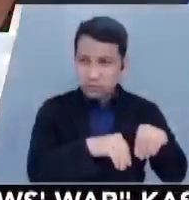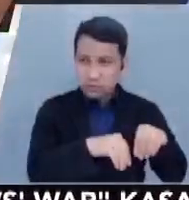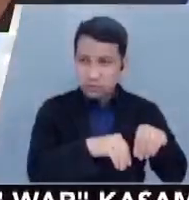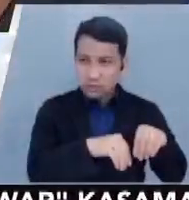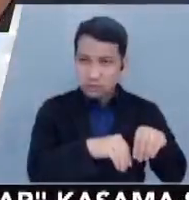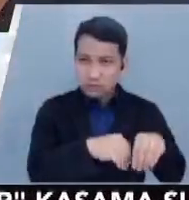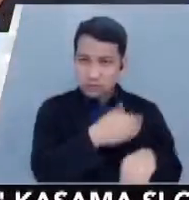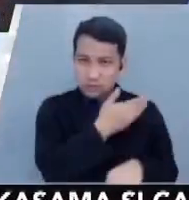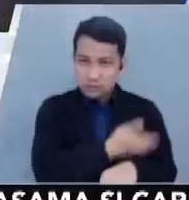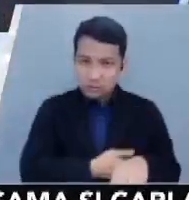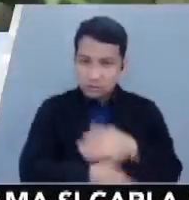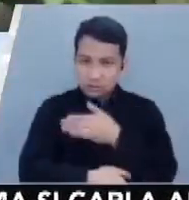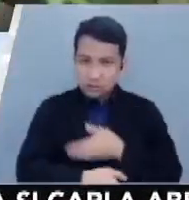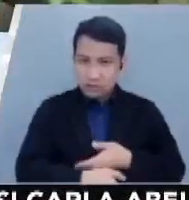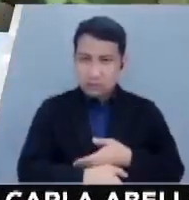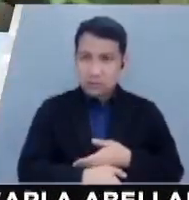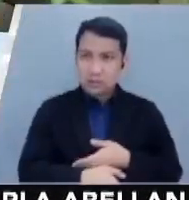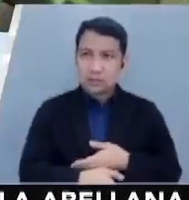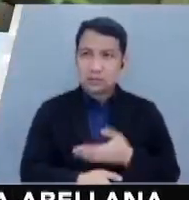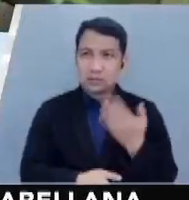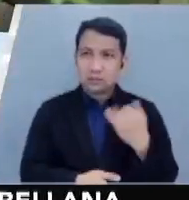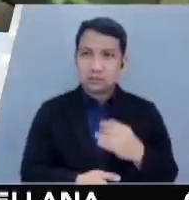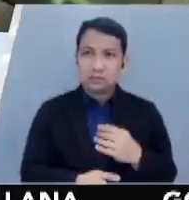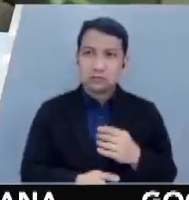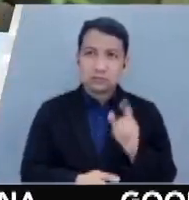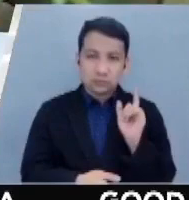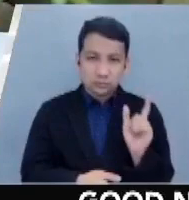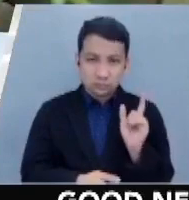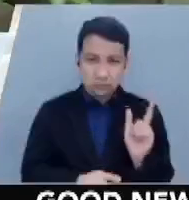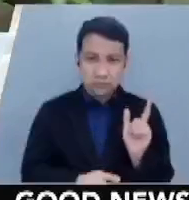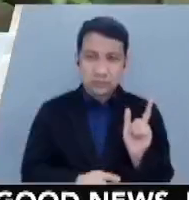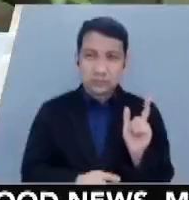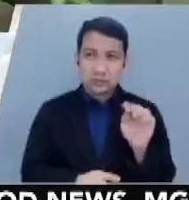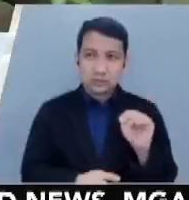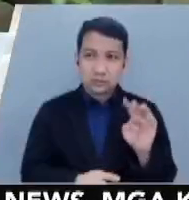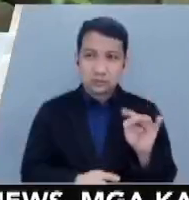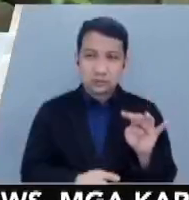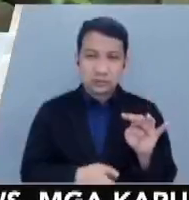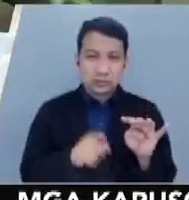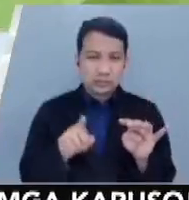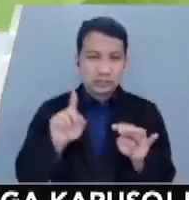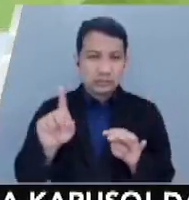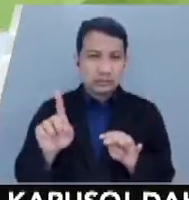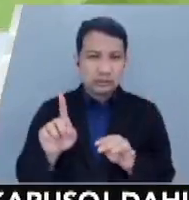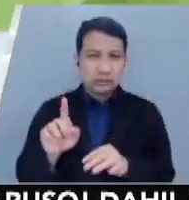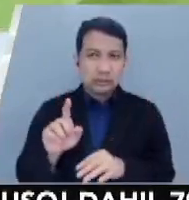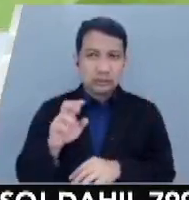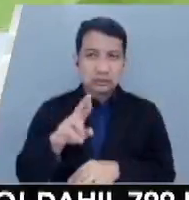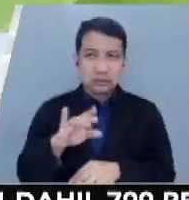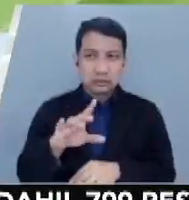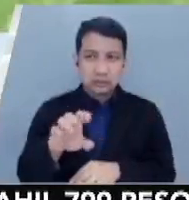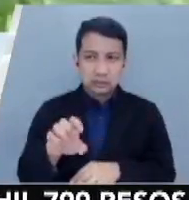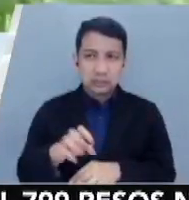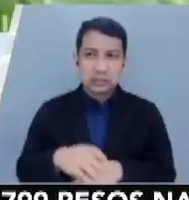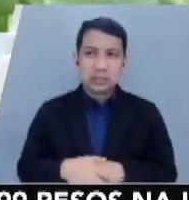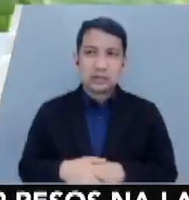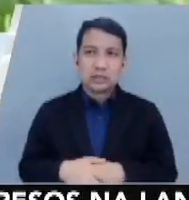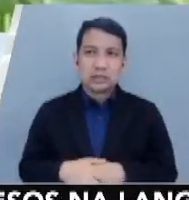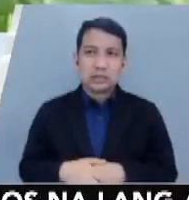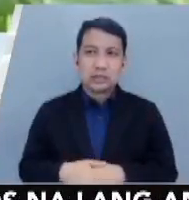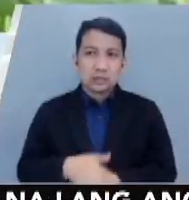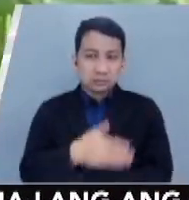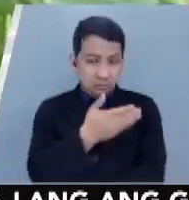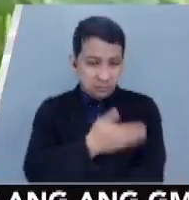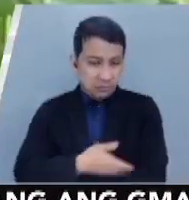Taong 2014 kasi nang madisgrasya siya sa rice thresher. Unang-una, ang damit ko